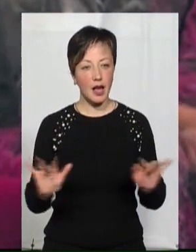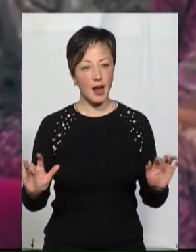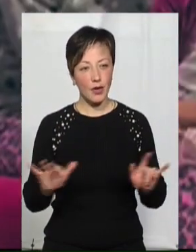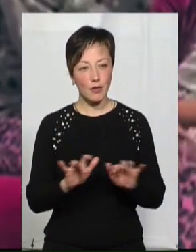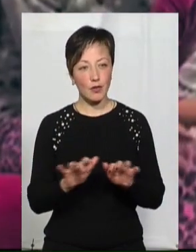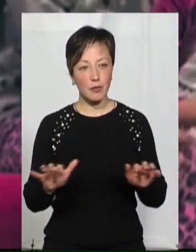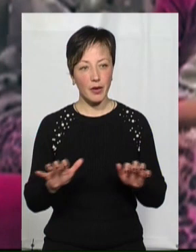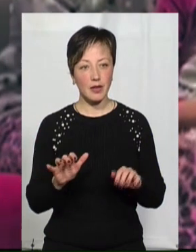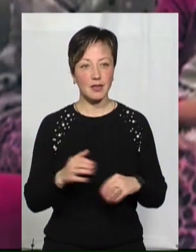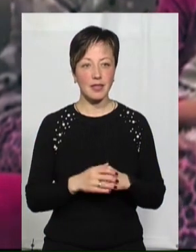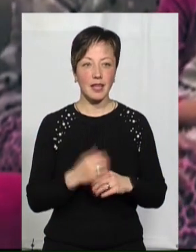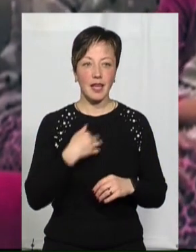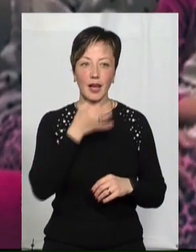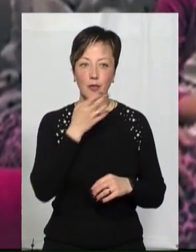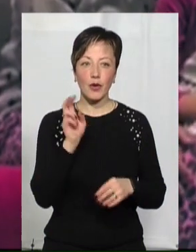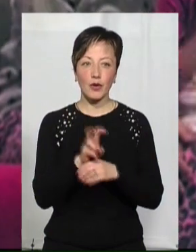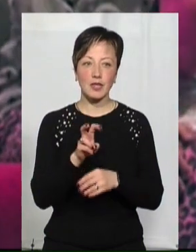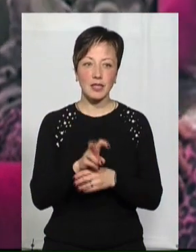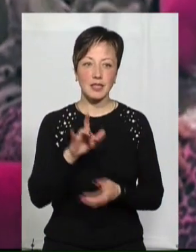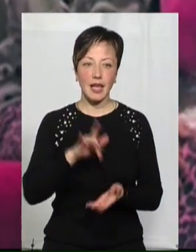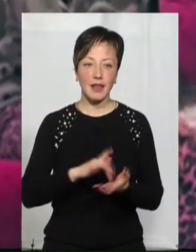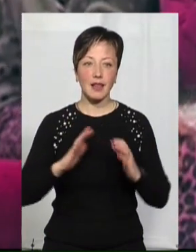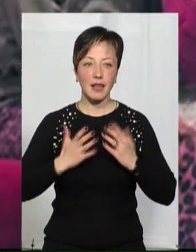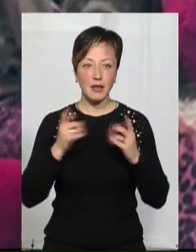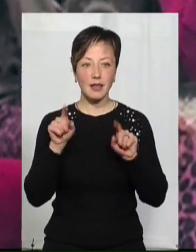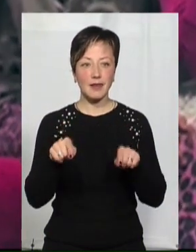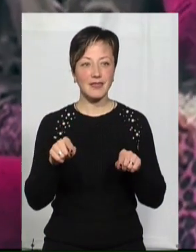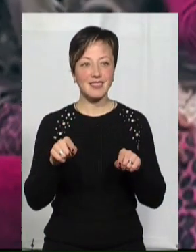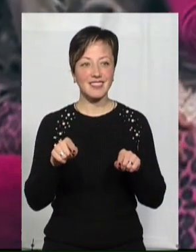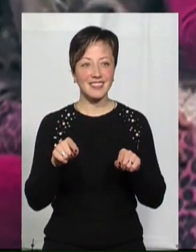фортепіано. Я люблю ходити в центр натхнення, тому що там